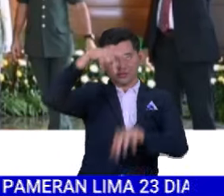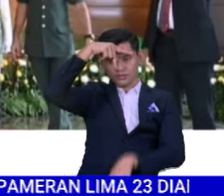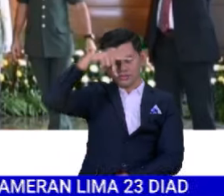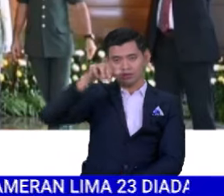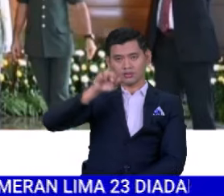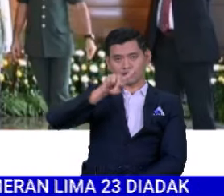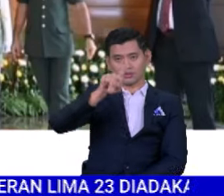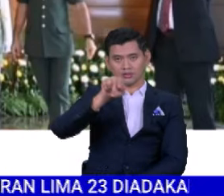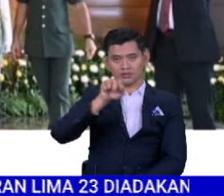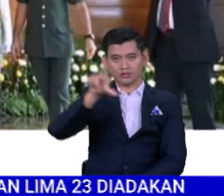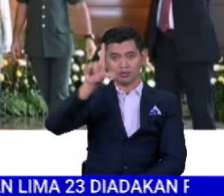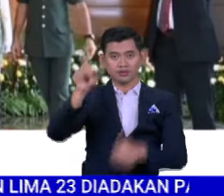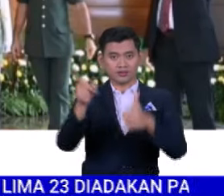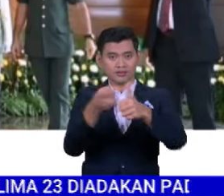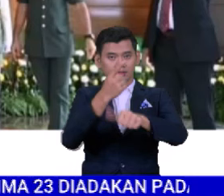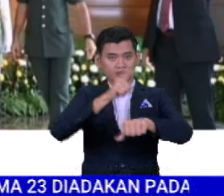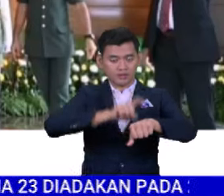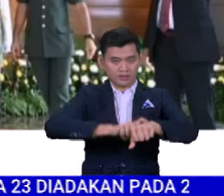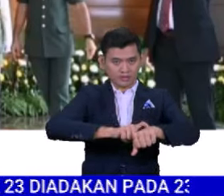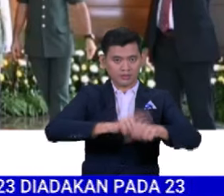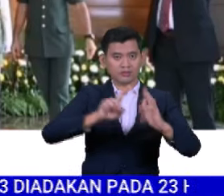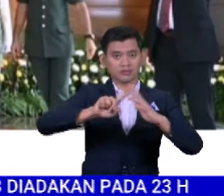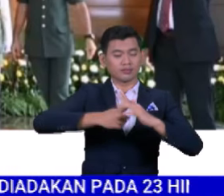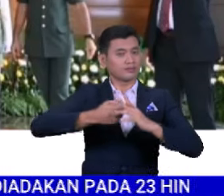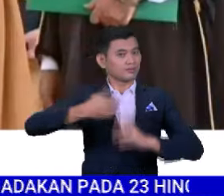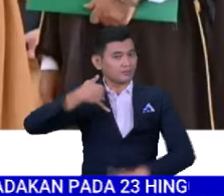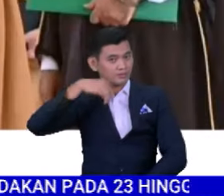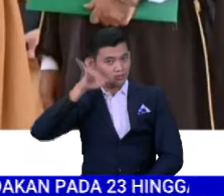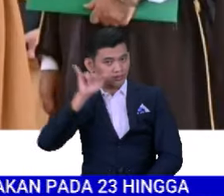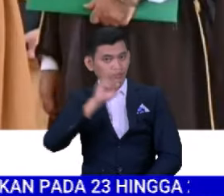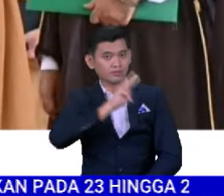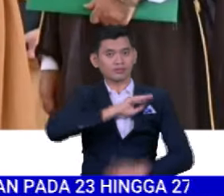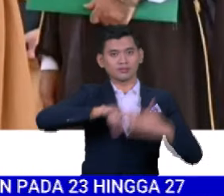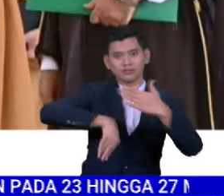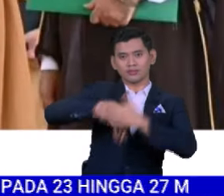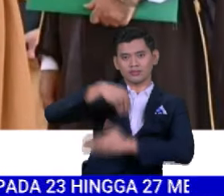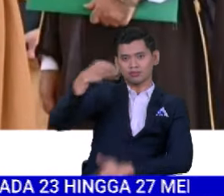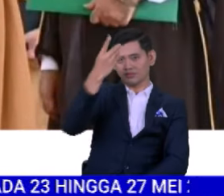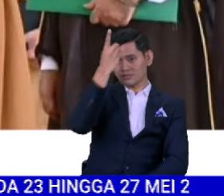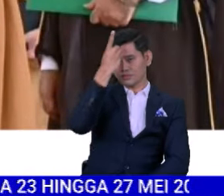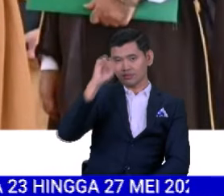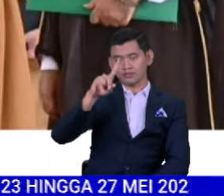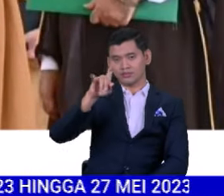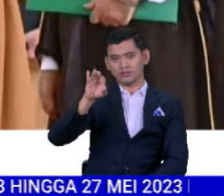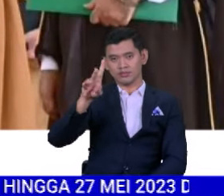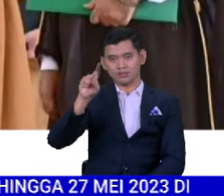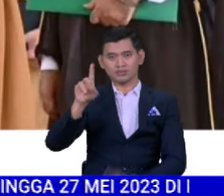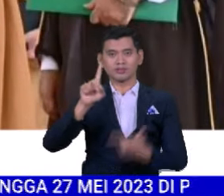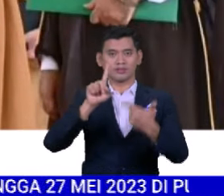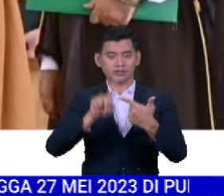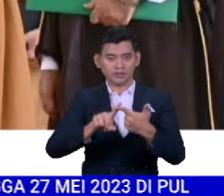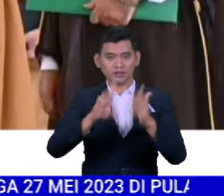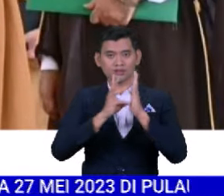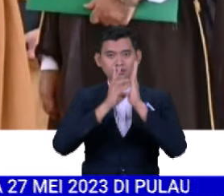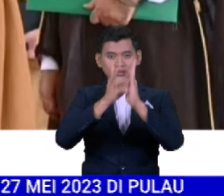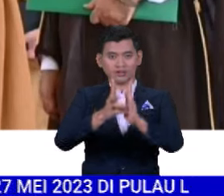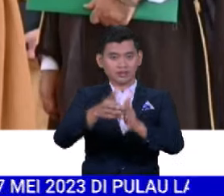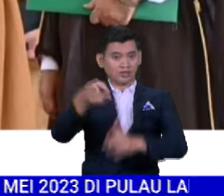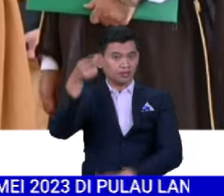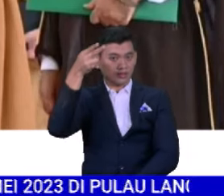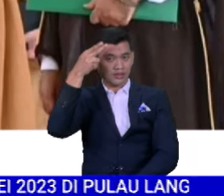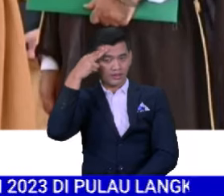Malaysia selama dua hari bermula semalam. Hadir sama Menteri Luar Datuk Seri Saifuddin Abdullah dan Duta Besar Arab Saudi ke